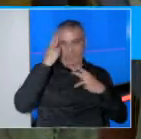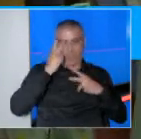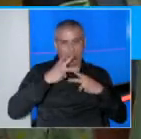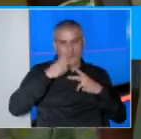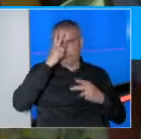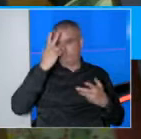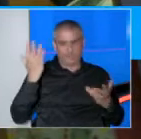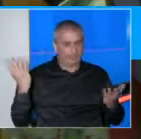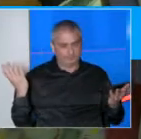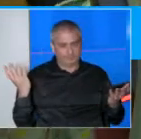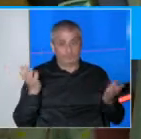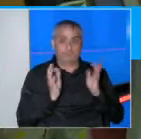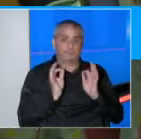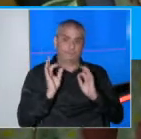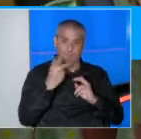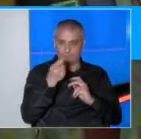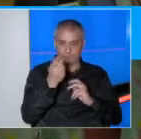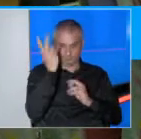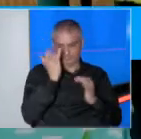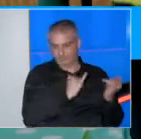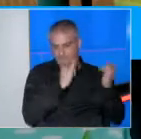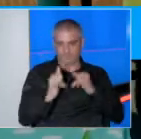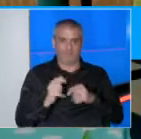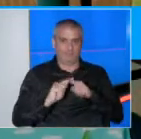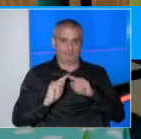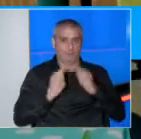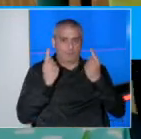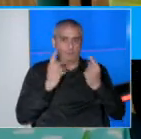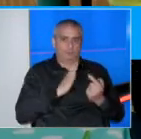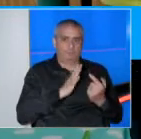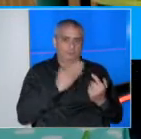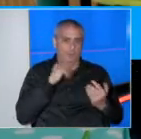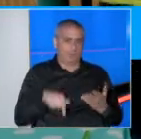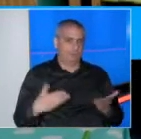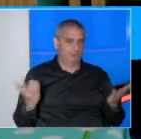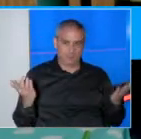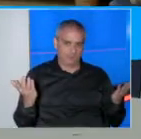בחול, ובמיוחד אם אתה מביא לכאן איזושהי מוטציה מסוכנת